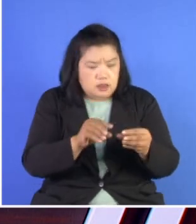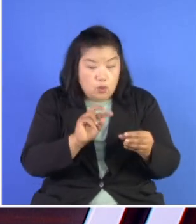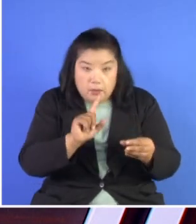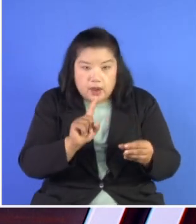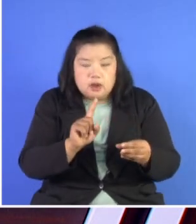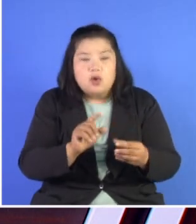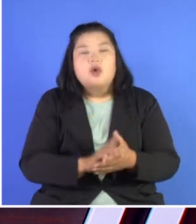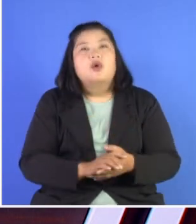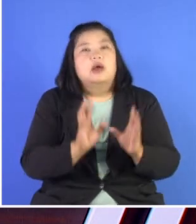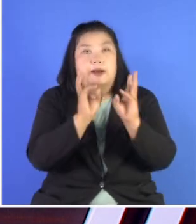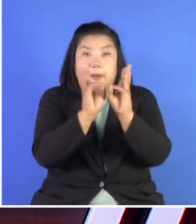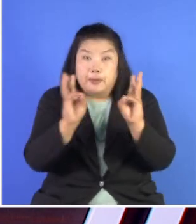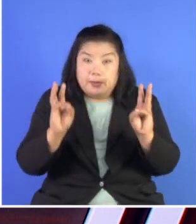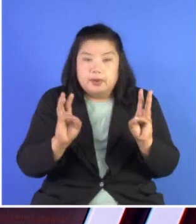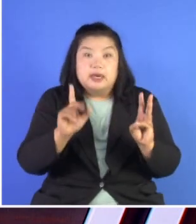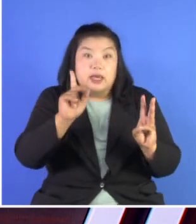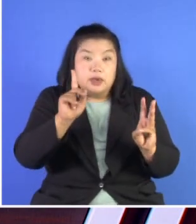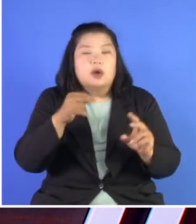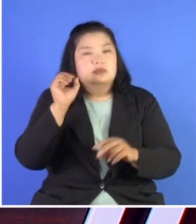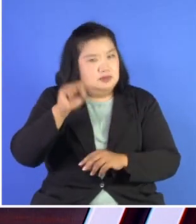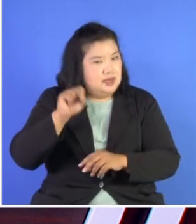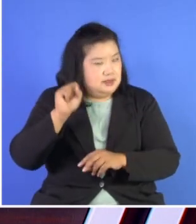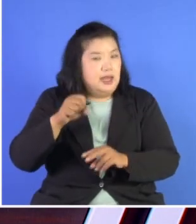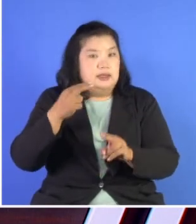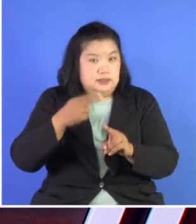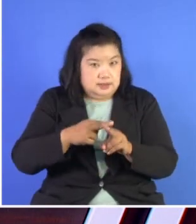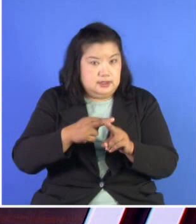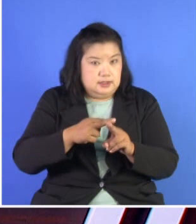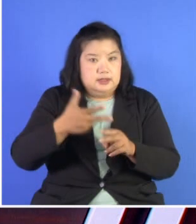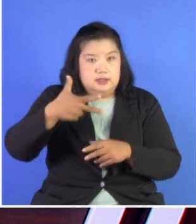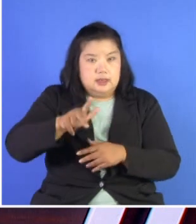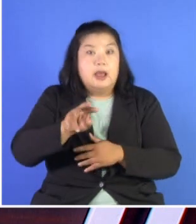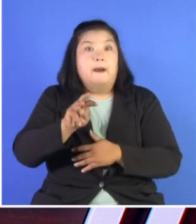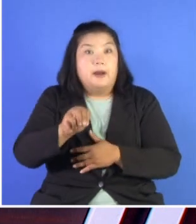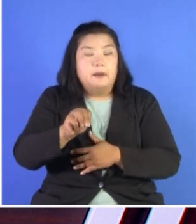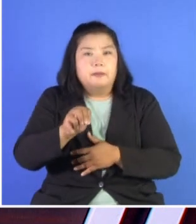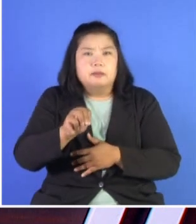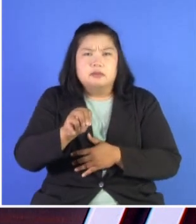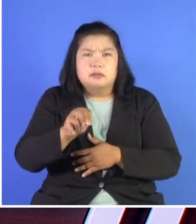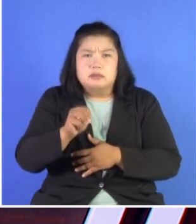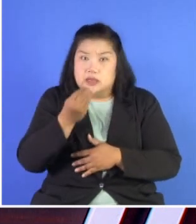ไอ้เขียวๆที่อยู่ในน้ำเคยกินไหม